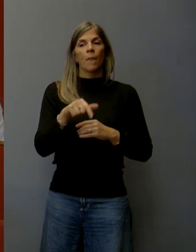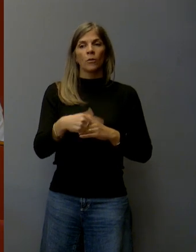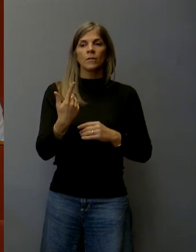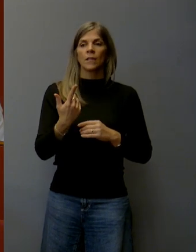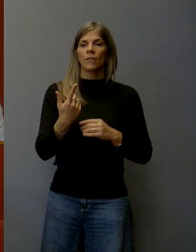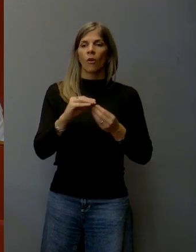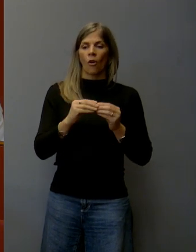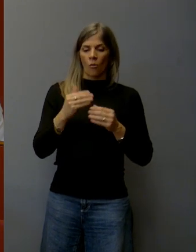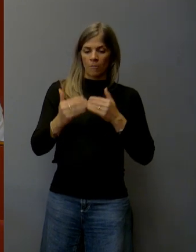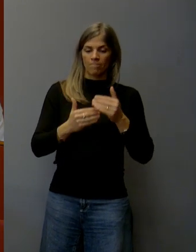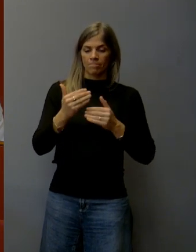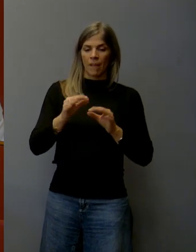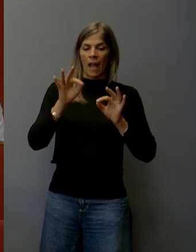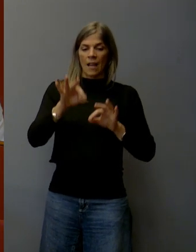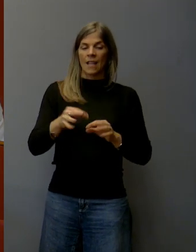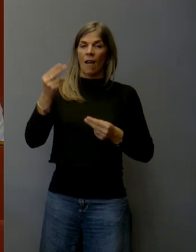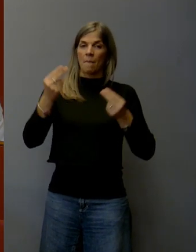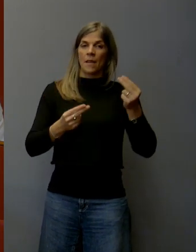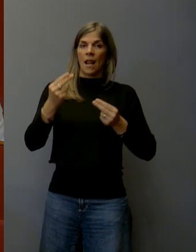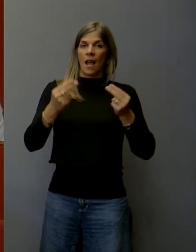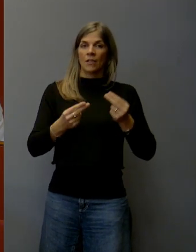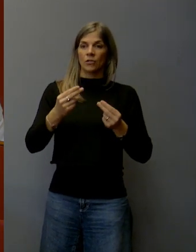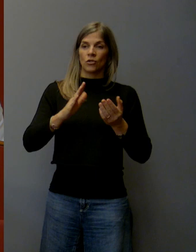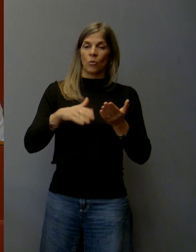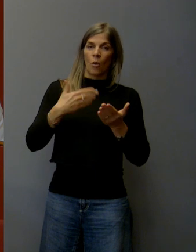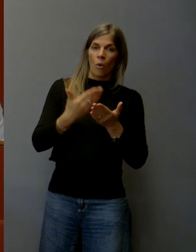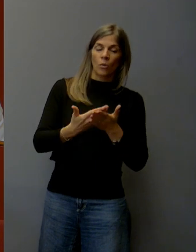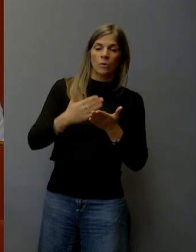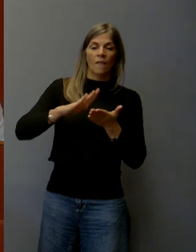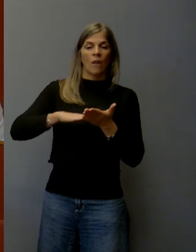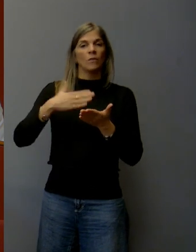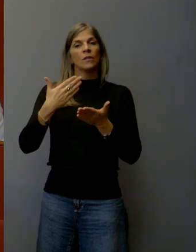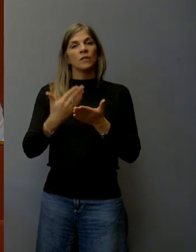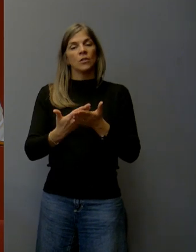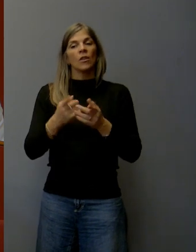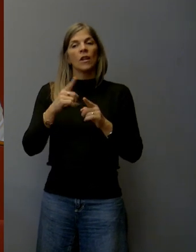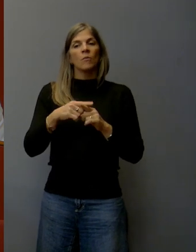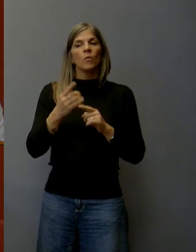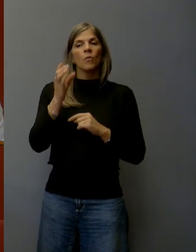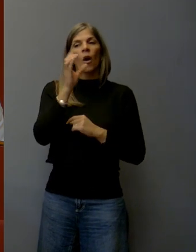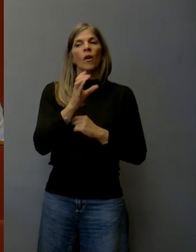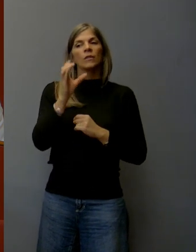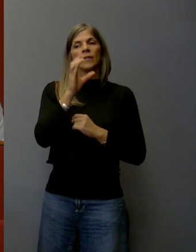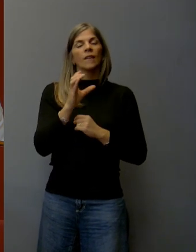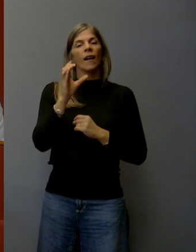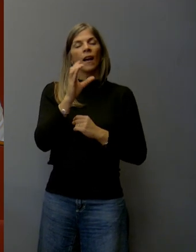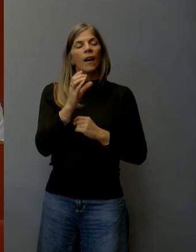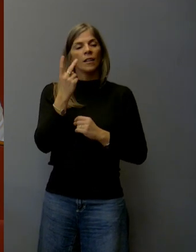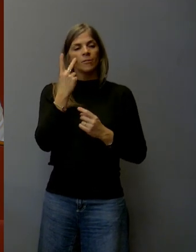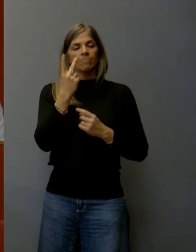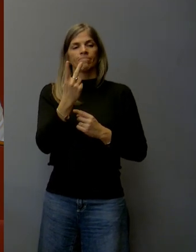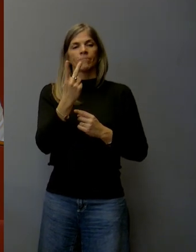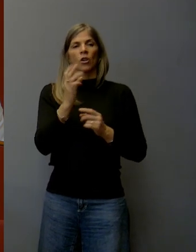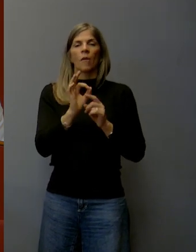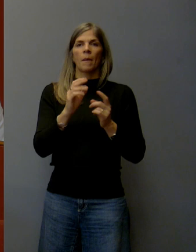bilancio e la proposta di bilancio e formulare quelle che sono dell'osservazione che poi lo ricordo a beneficio di tutti Sono delle